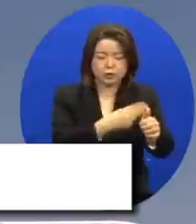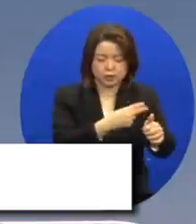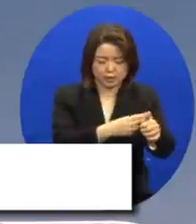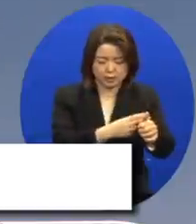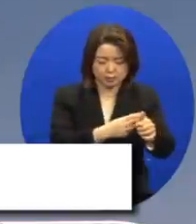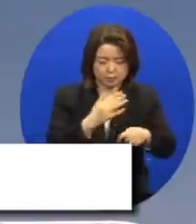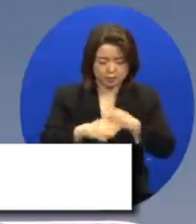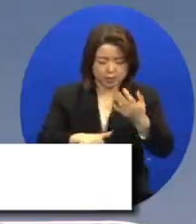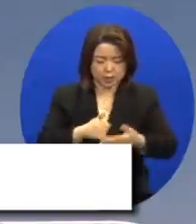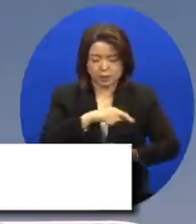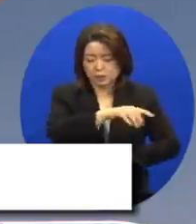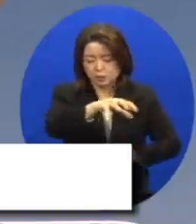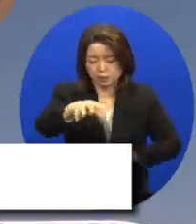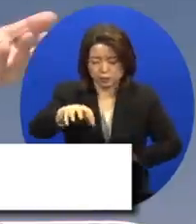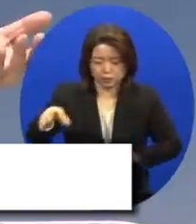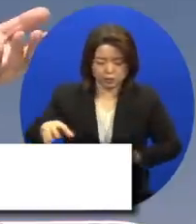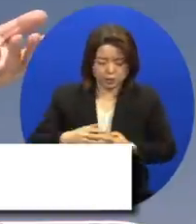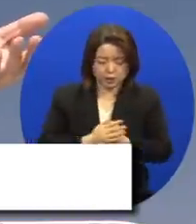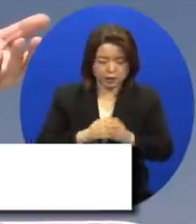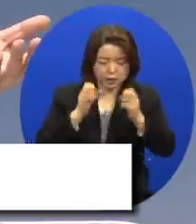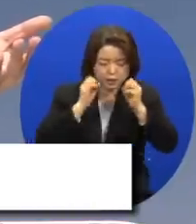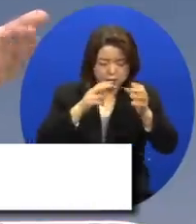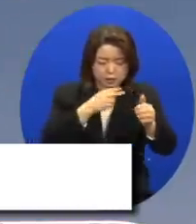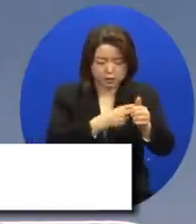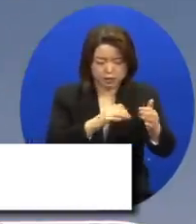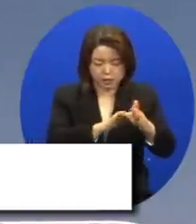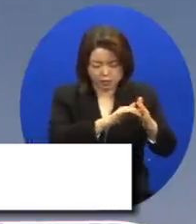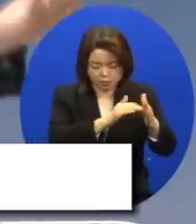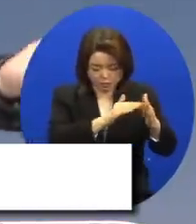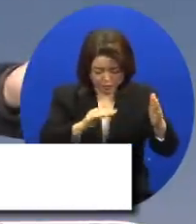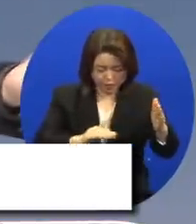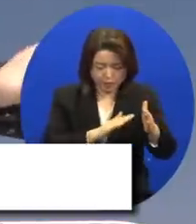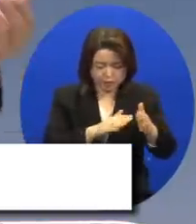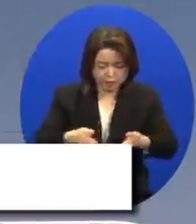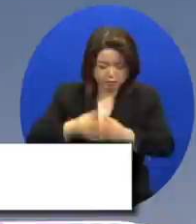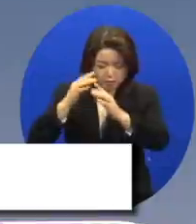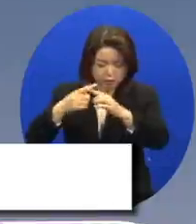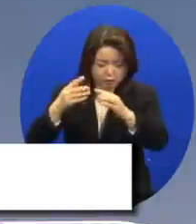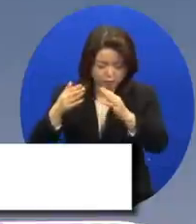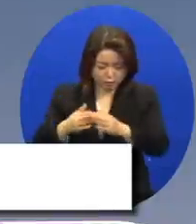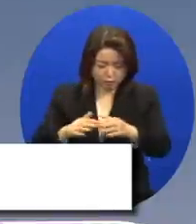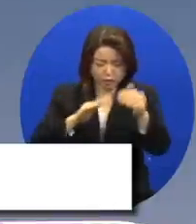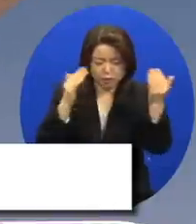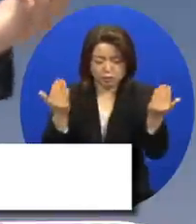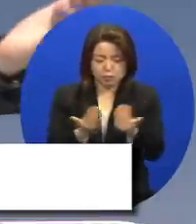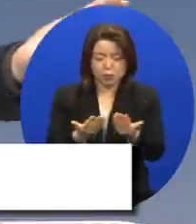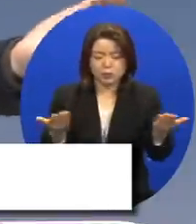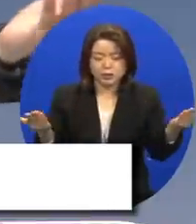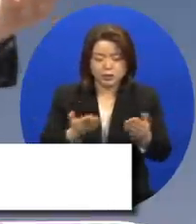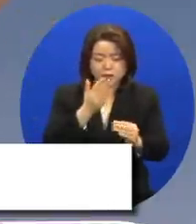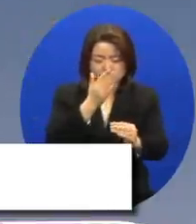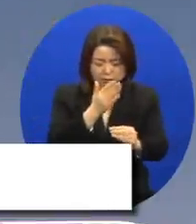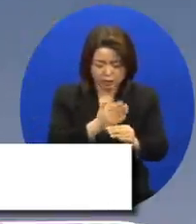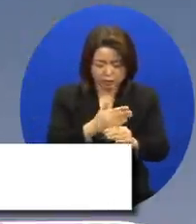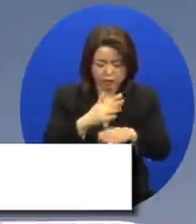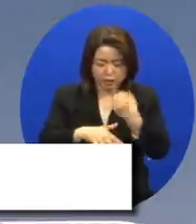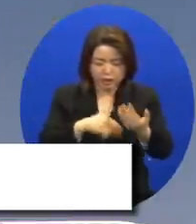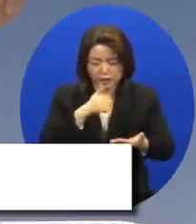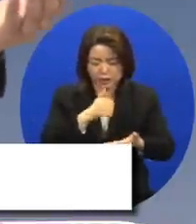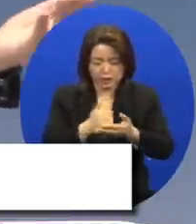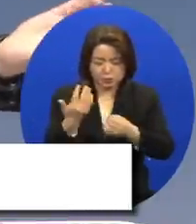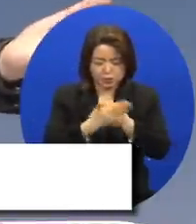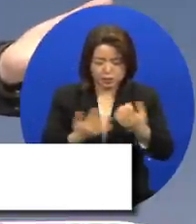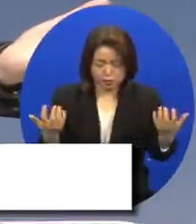하나님의 열방에 선교사님들의 가정들 그리고 세운 교회를 그 모든 사역에 하나님의 은혜가 충만하게